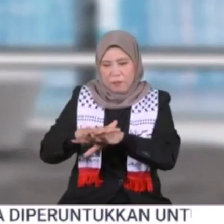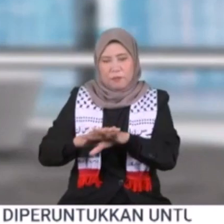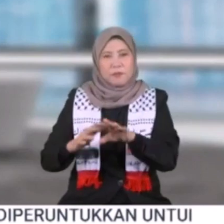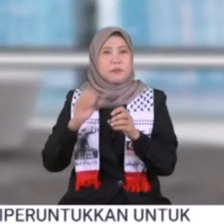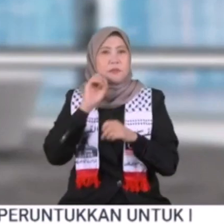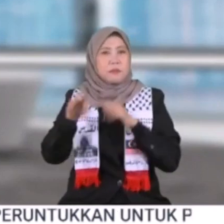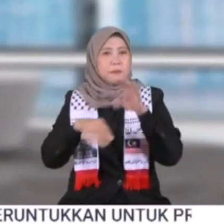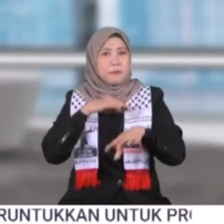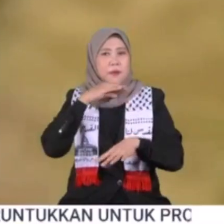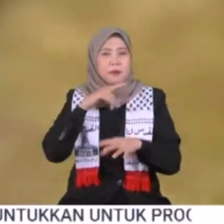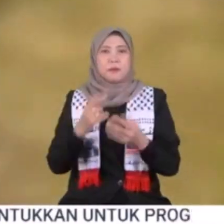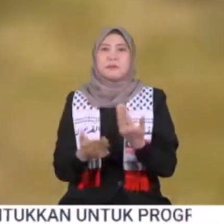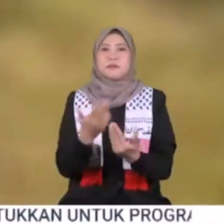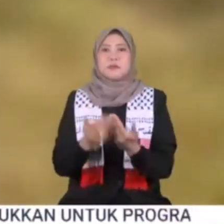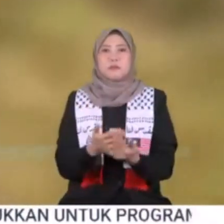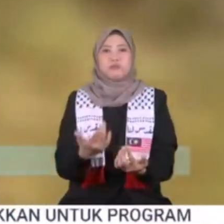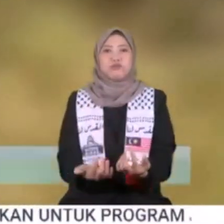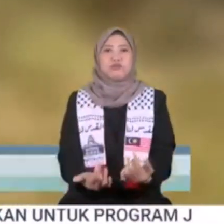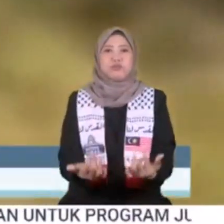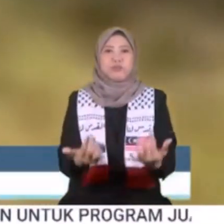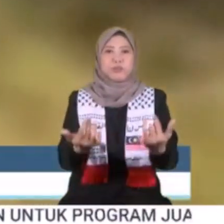berlaku.